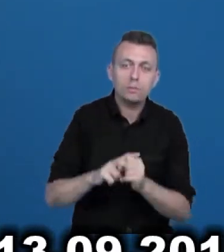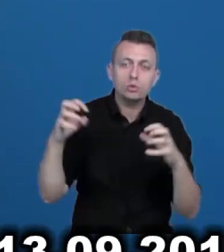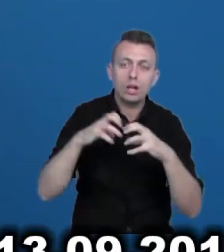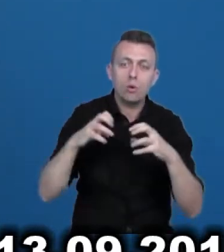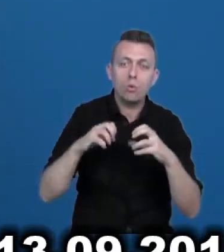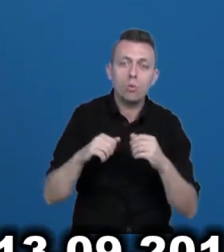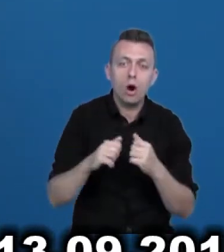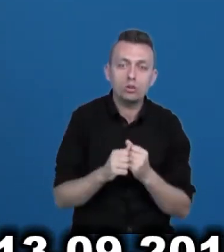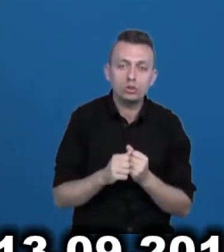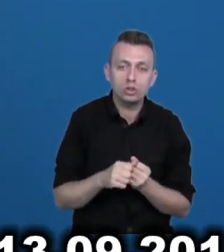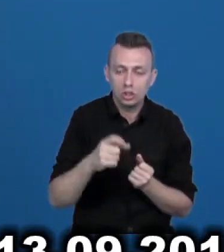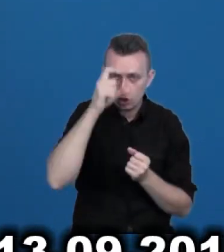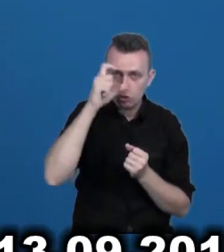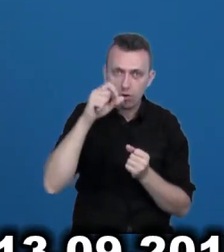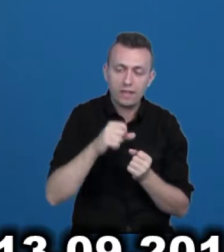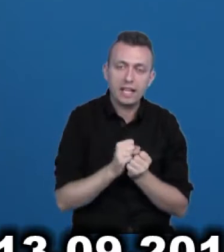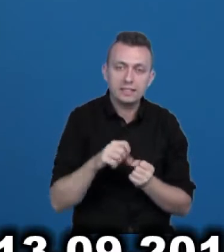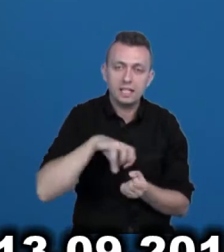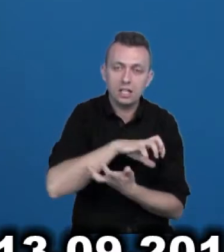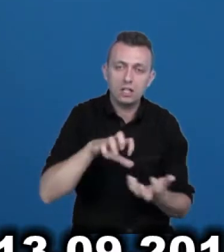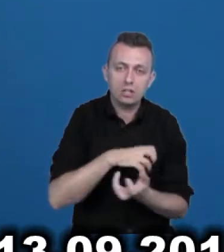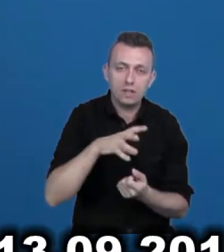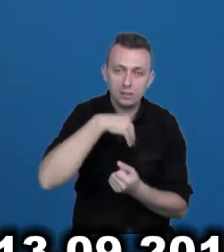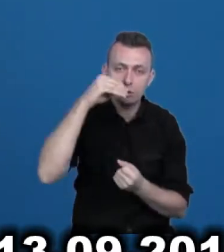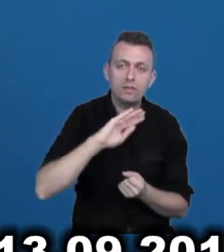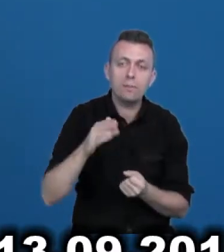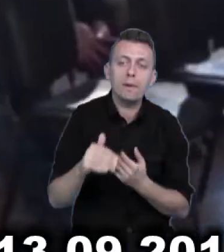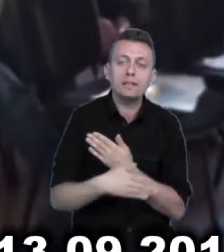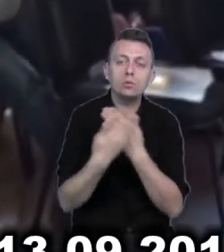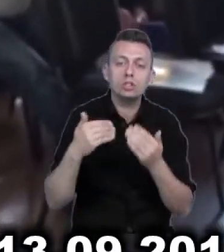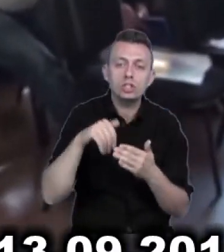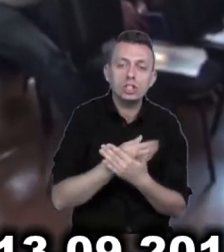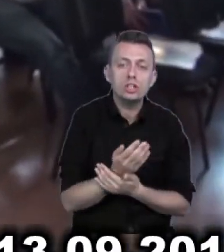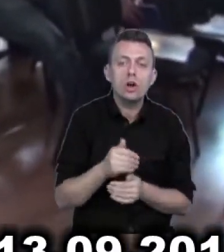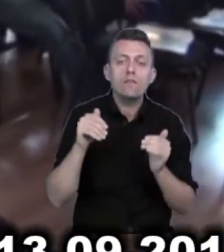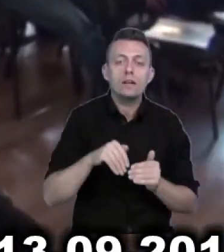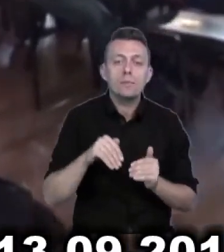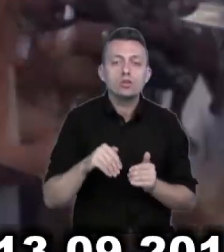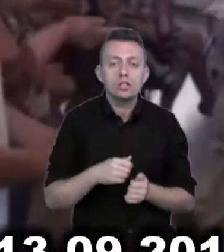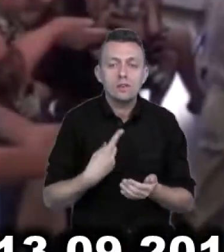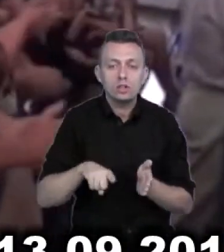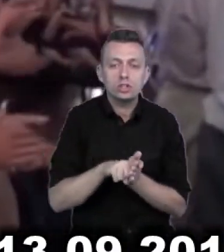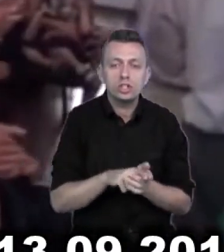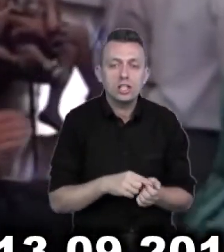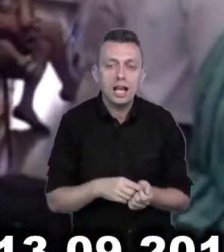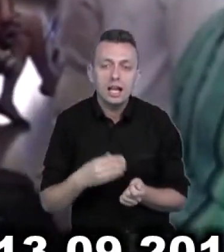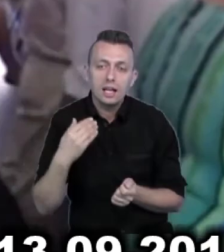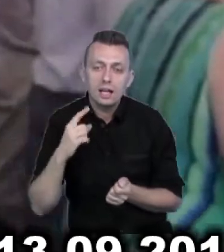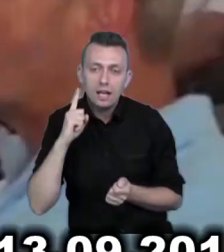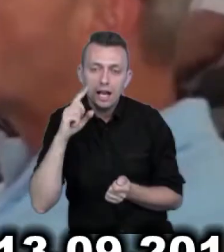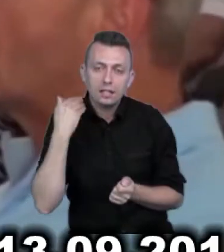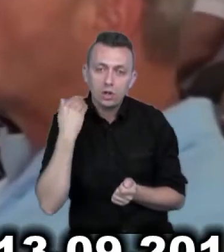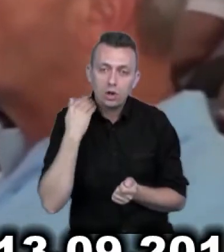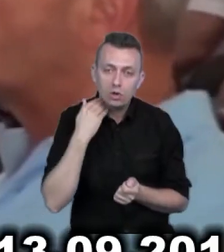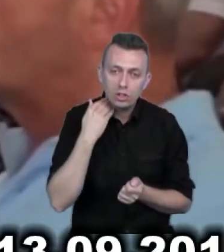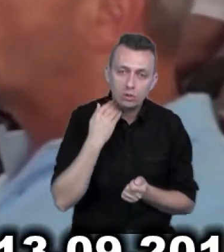nowej szansy. Kto będzie gościem specjalnym? O tym w materiale filmowym. Przed nami 60 dni nowej szansy. 17 i